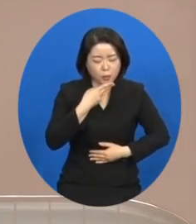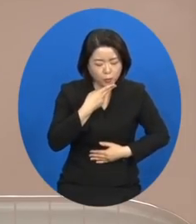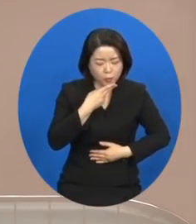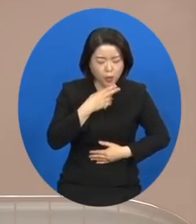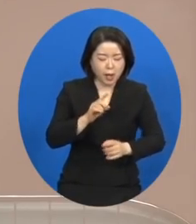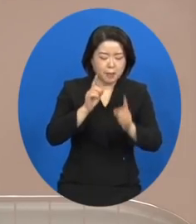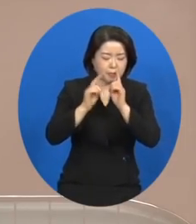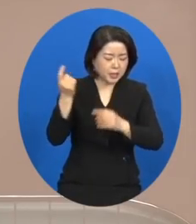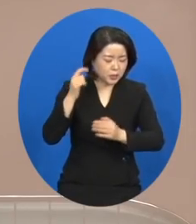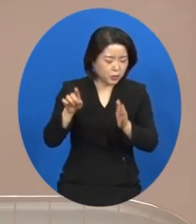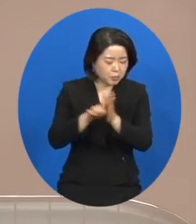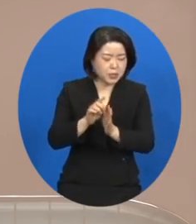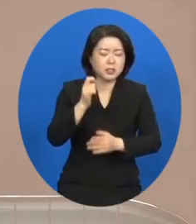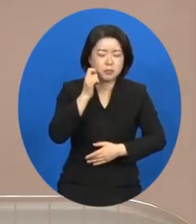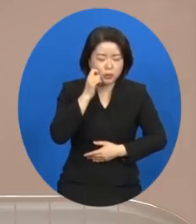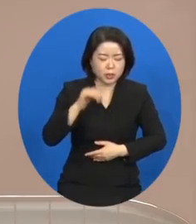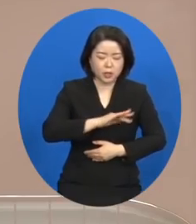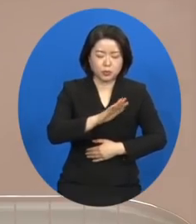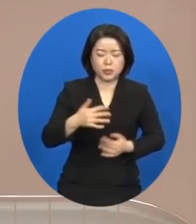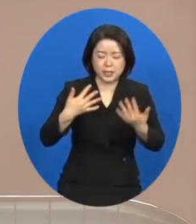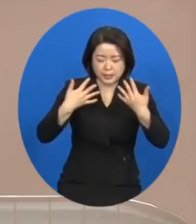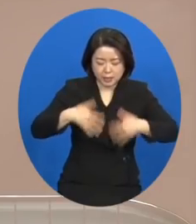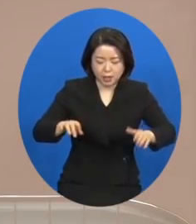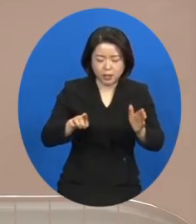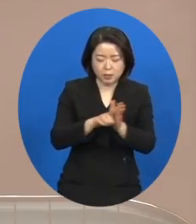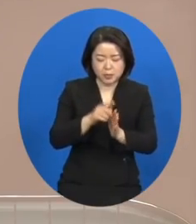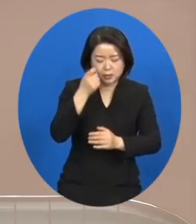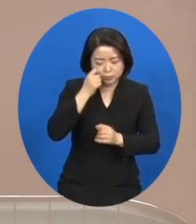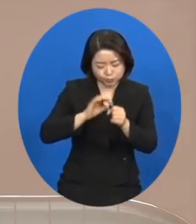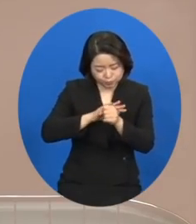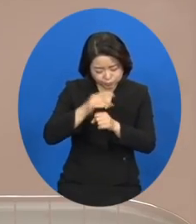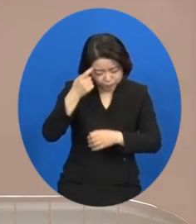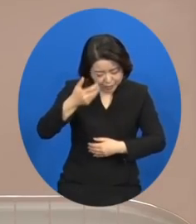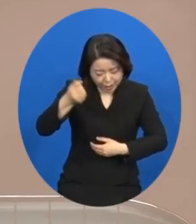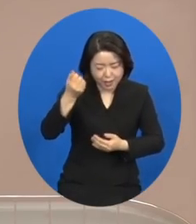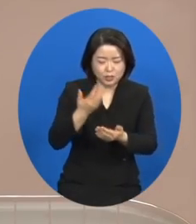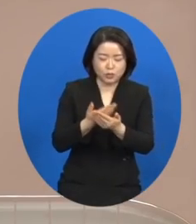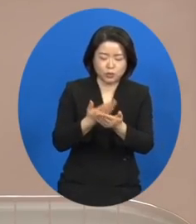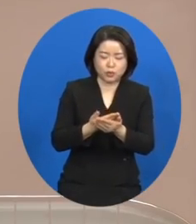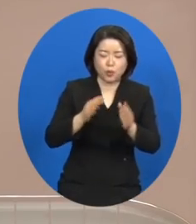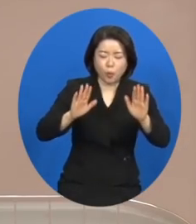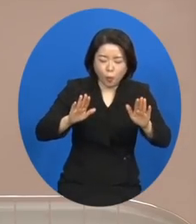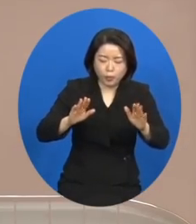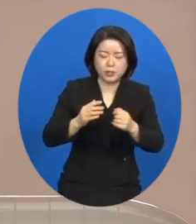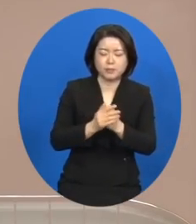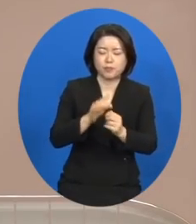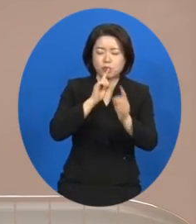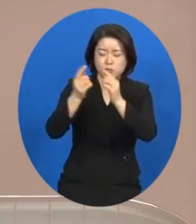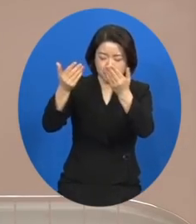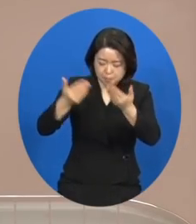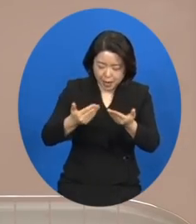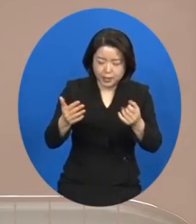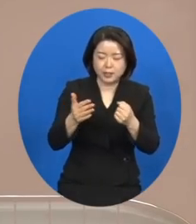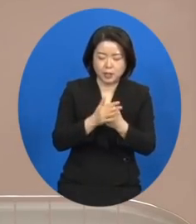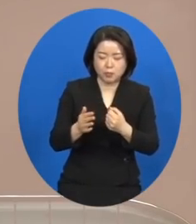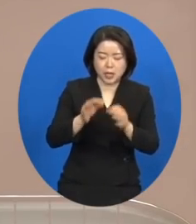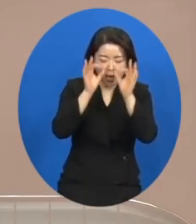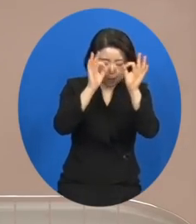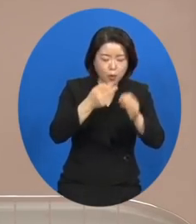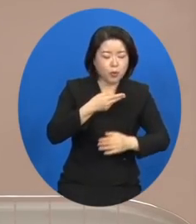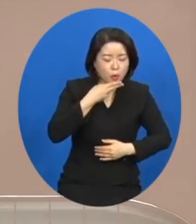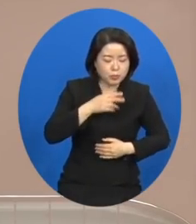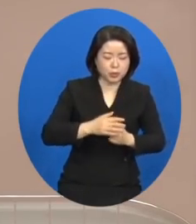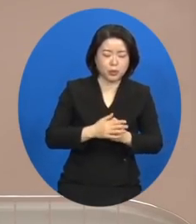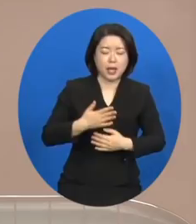듣고도 믿지 못했던 우리 연약한 믿음을 긍휼히 여겨주시고 오늘 이 시간 주여 말씀하셨사오니 그저 하나님 보이지 않아도, 이